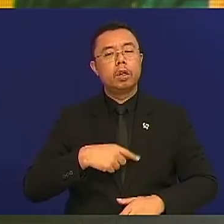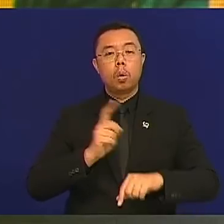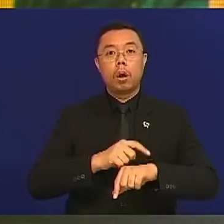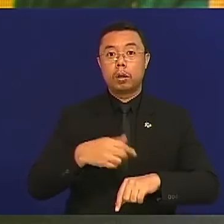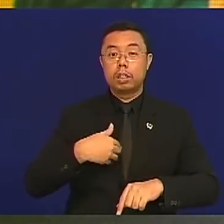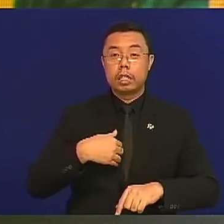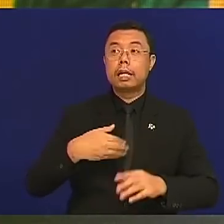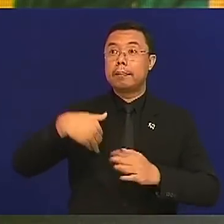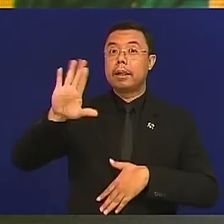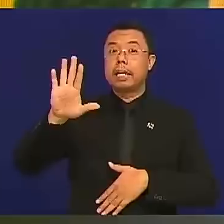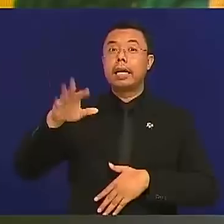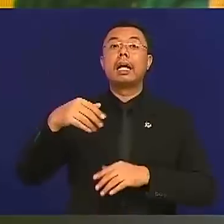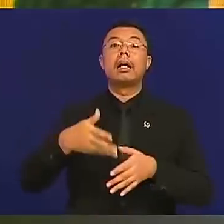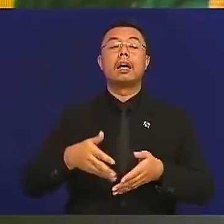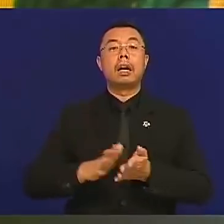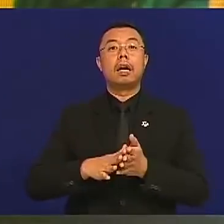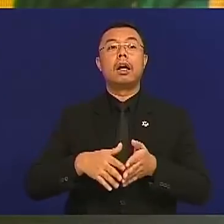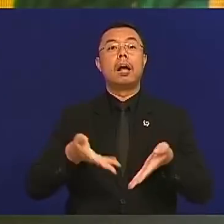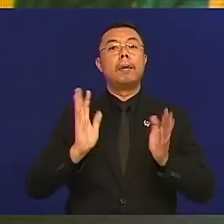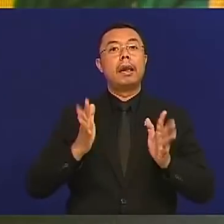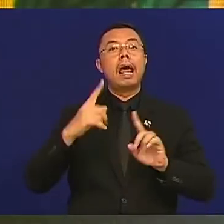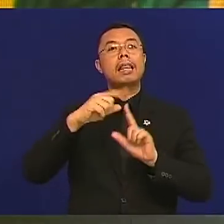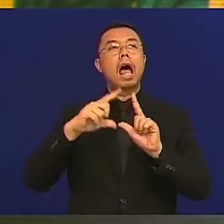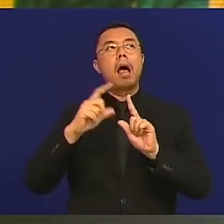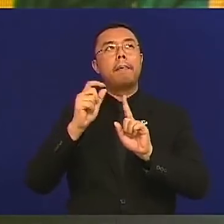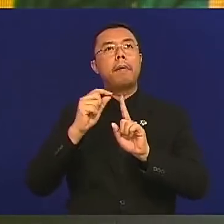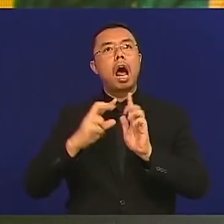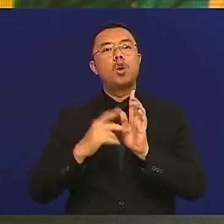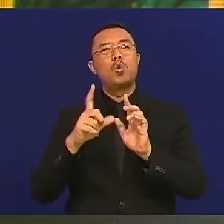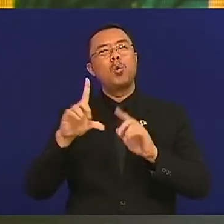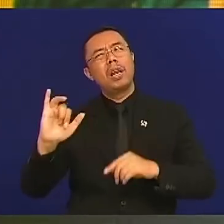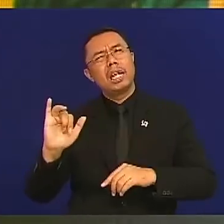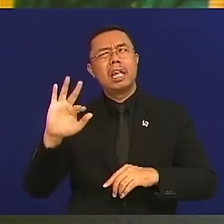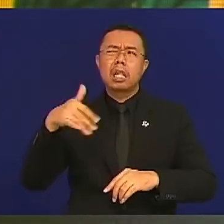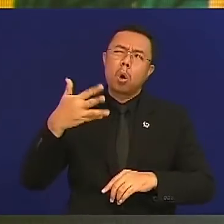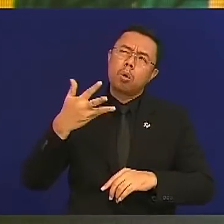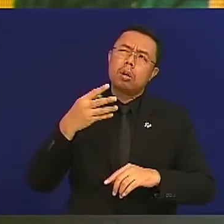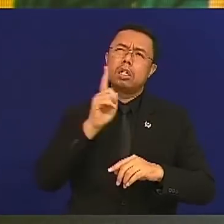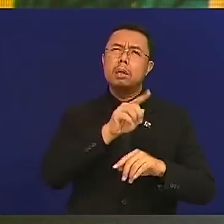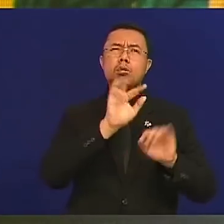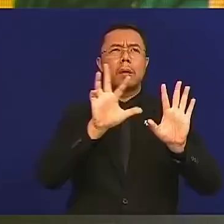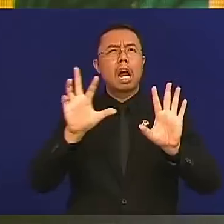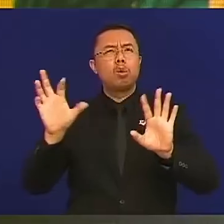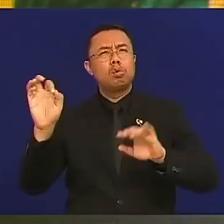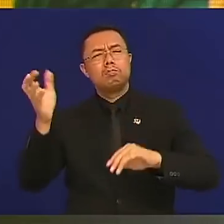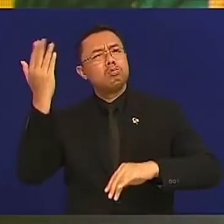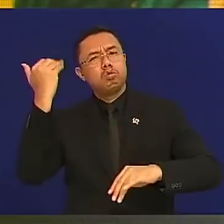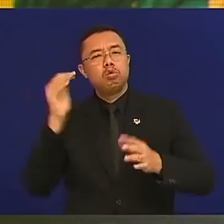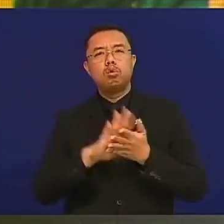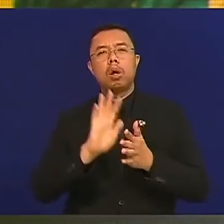Waktu saya ke Tapanuli, saudaraku, itu tahun 1999 berapa, kami beberapa kali ke